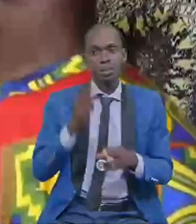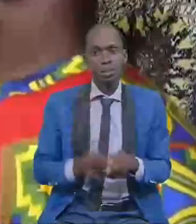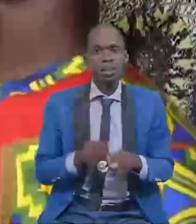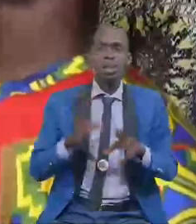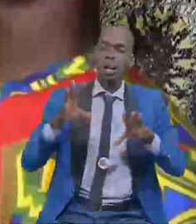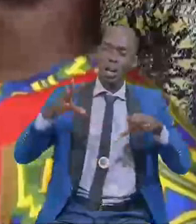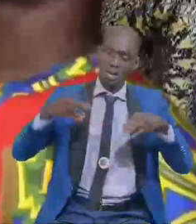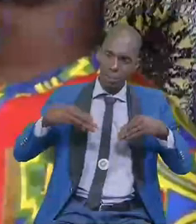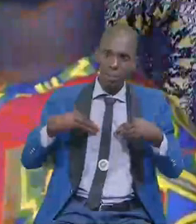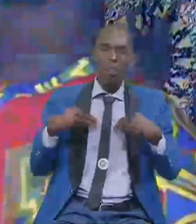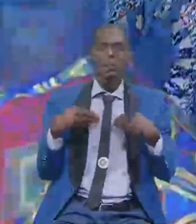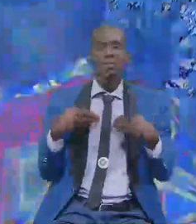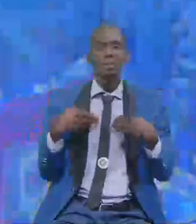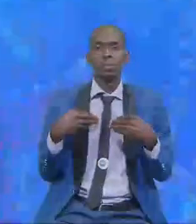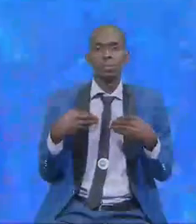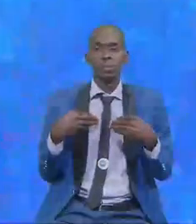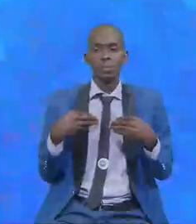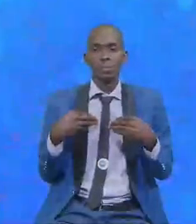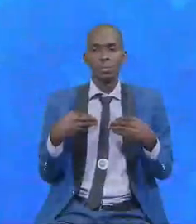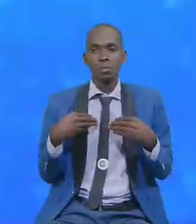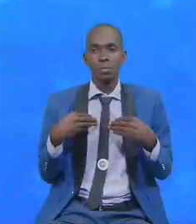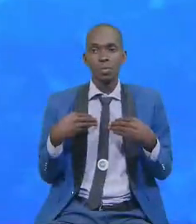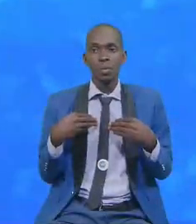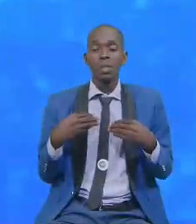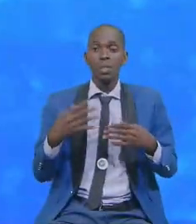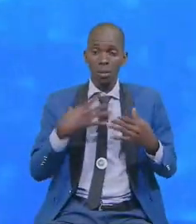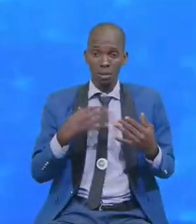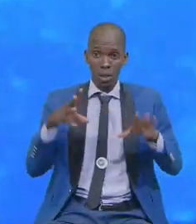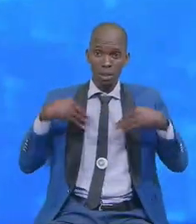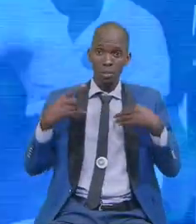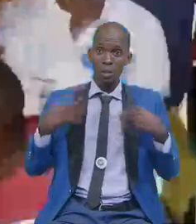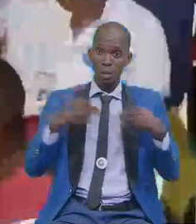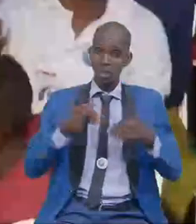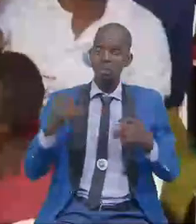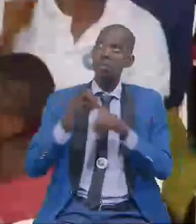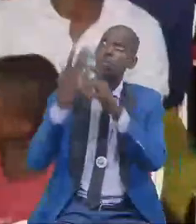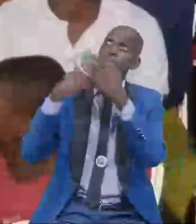Accepte la guérison authentique du ciel. Et ce soir, tu l'auras.